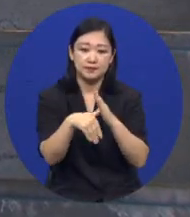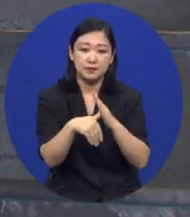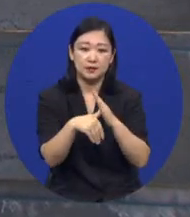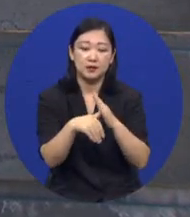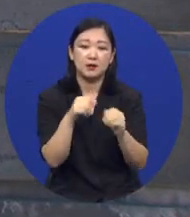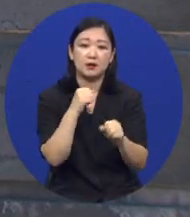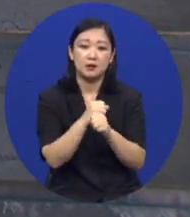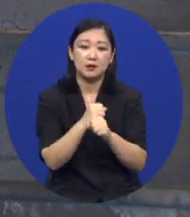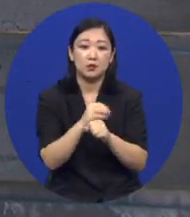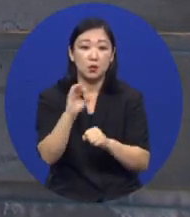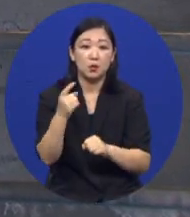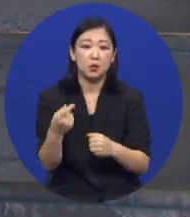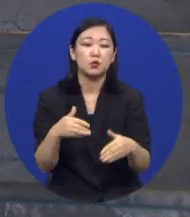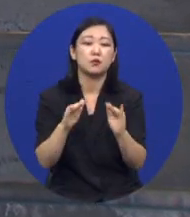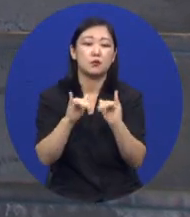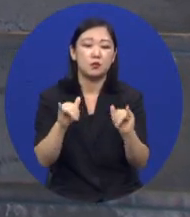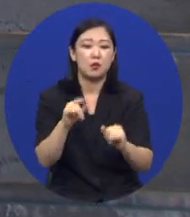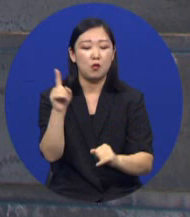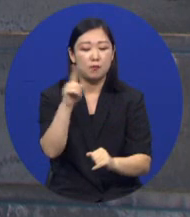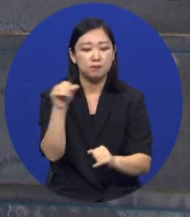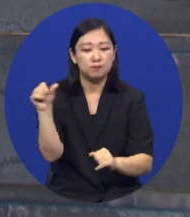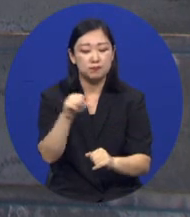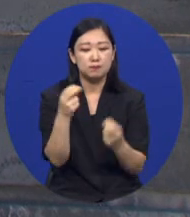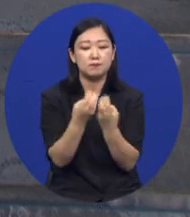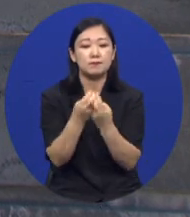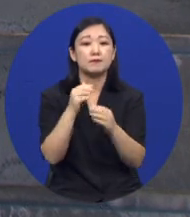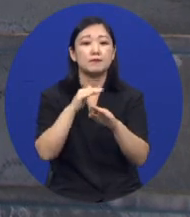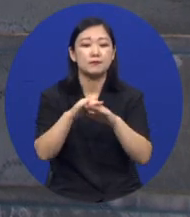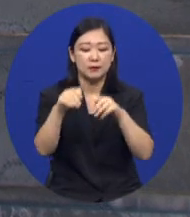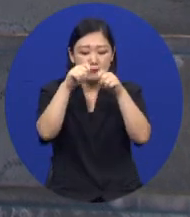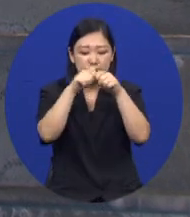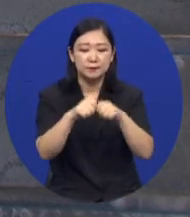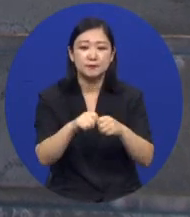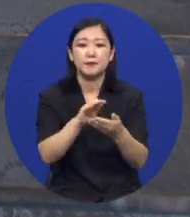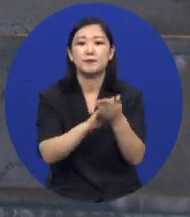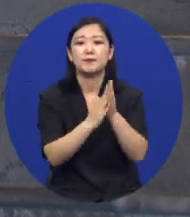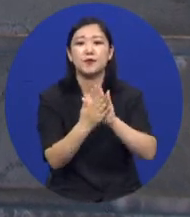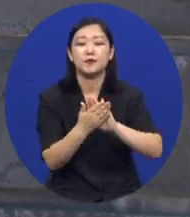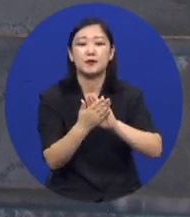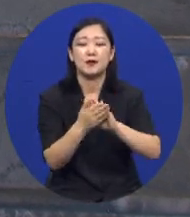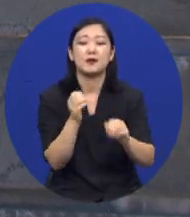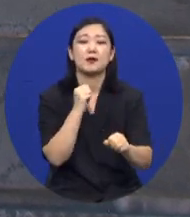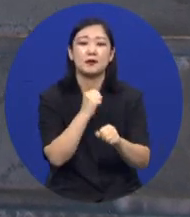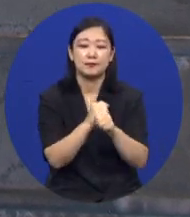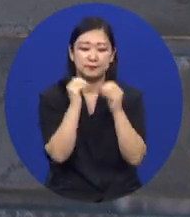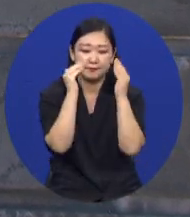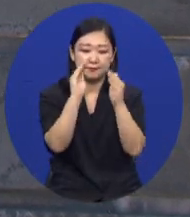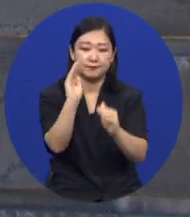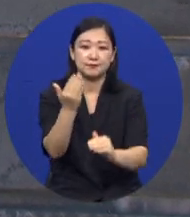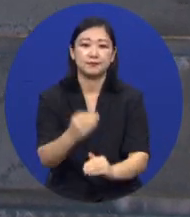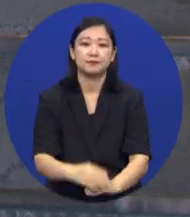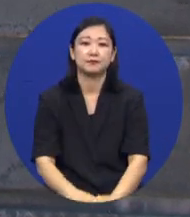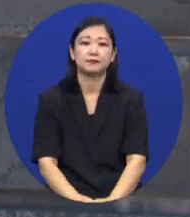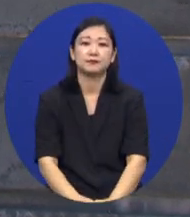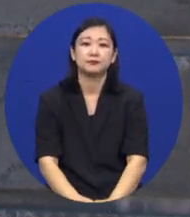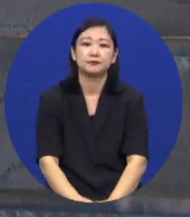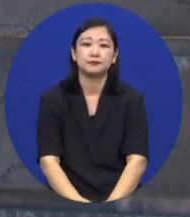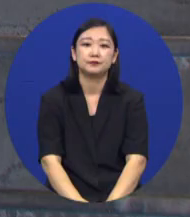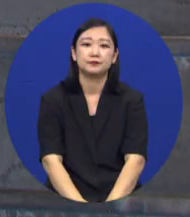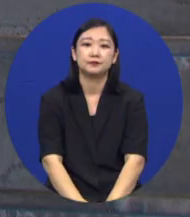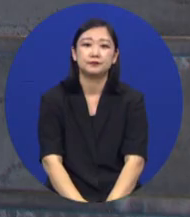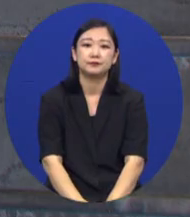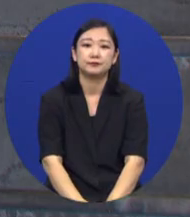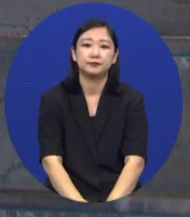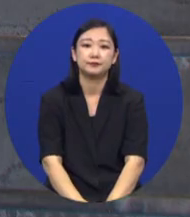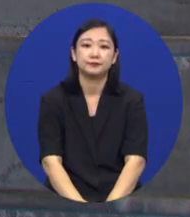8기 오영훈 도정이 과연 어떤 속도와 방식으로 구체적인 변화를 이끌어낼지 주목됩니다. MBC 뉴스